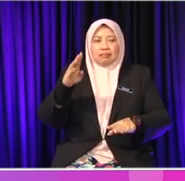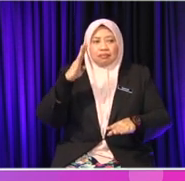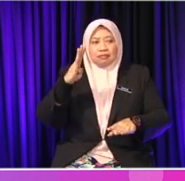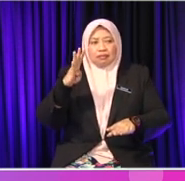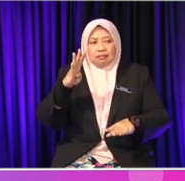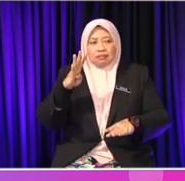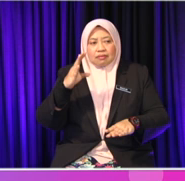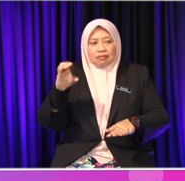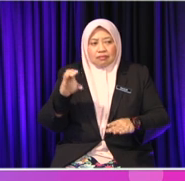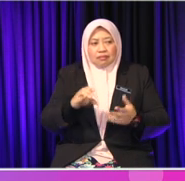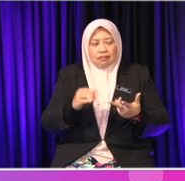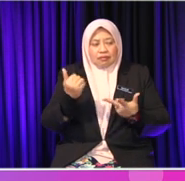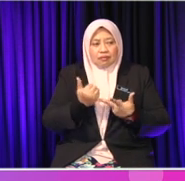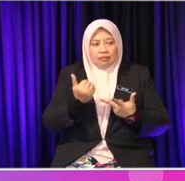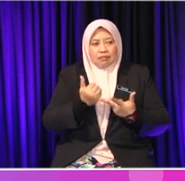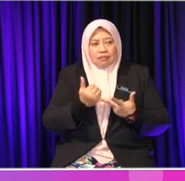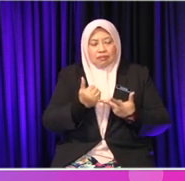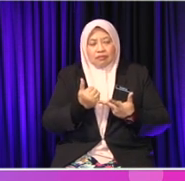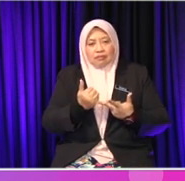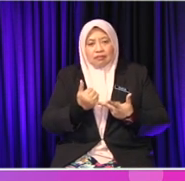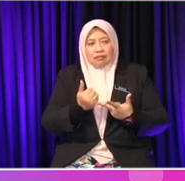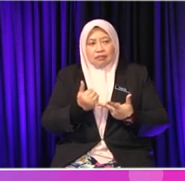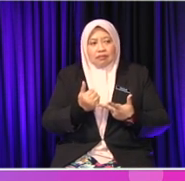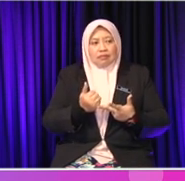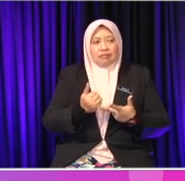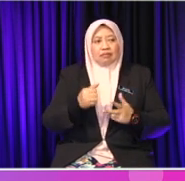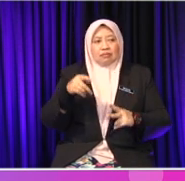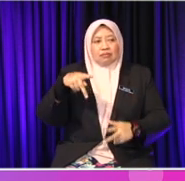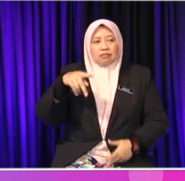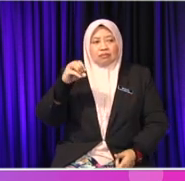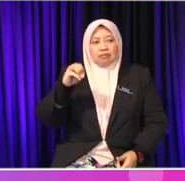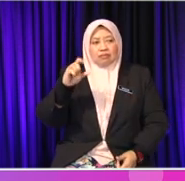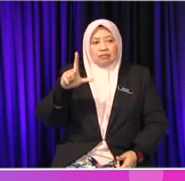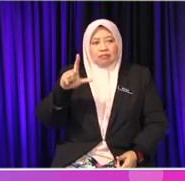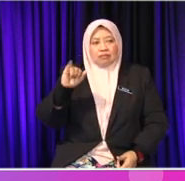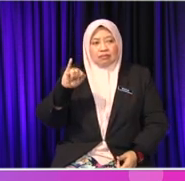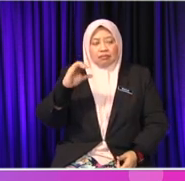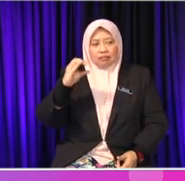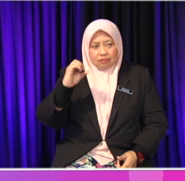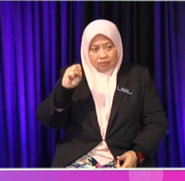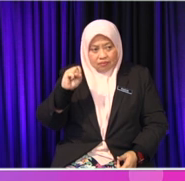polisi nah beli polisi apa komprehensi Oke tahu tiga sih